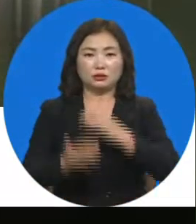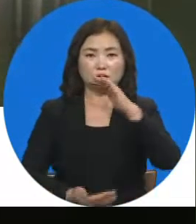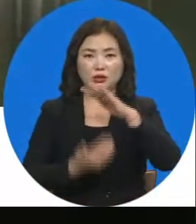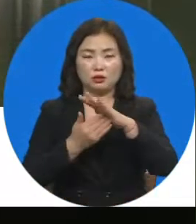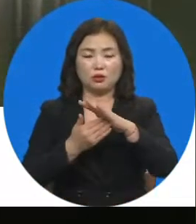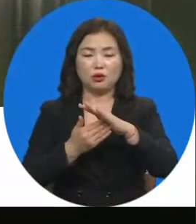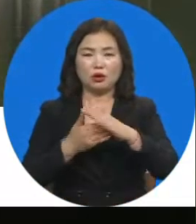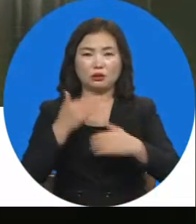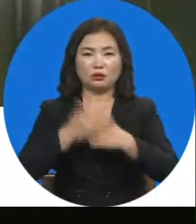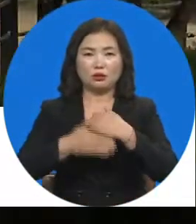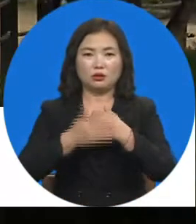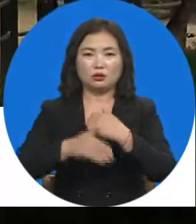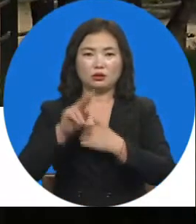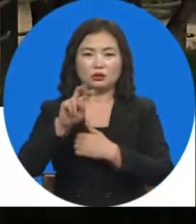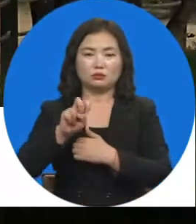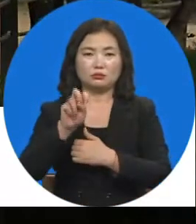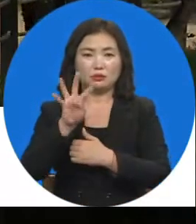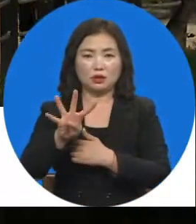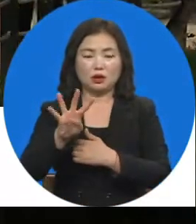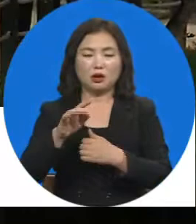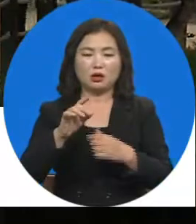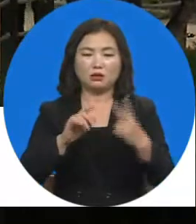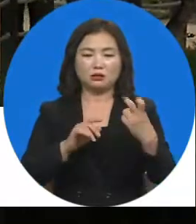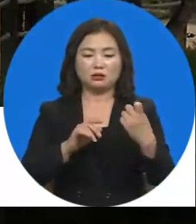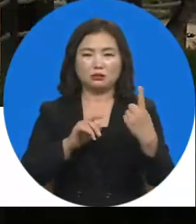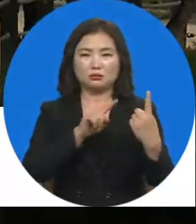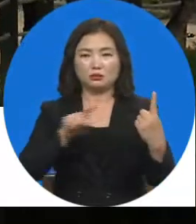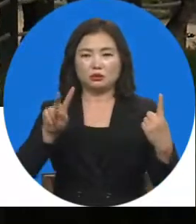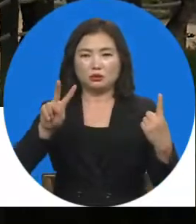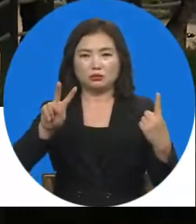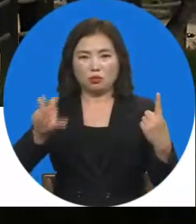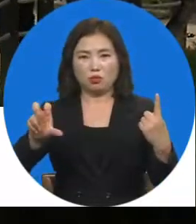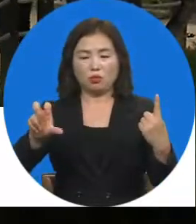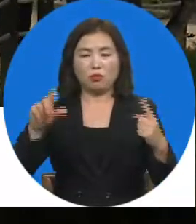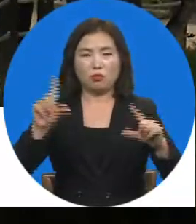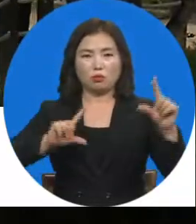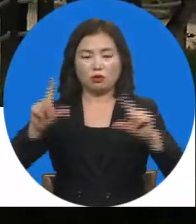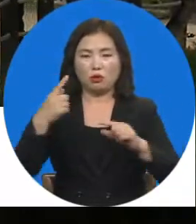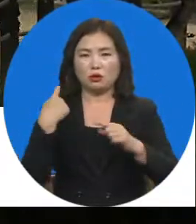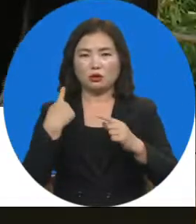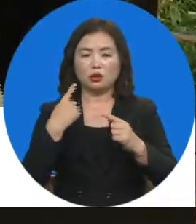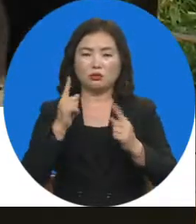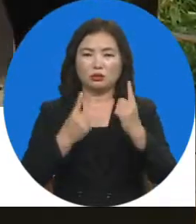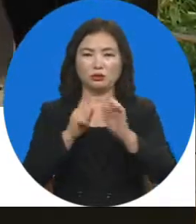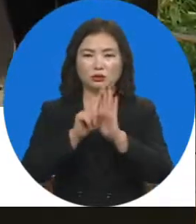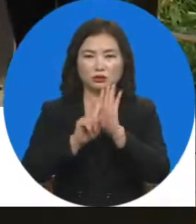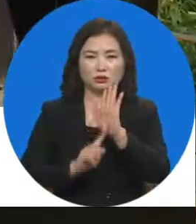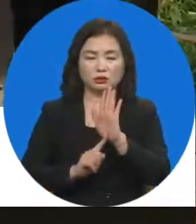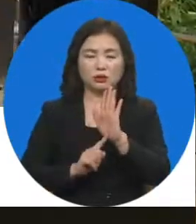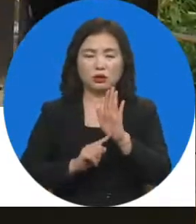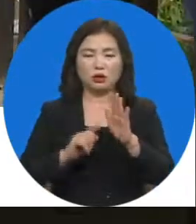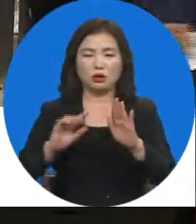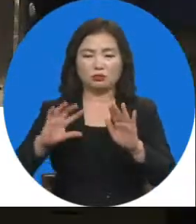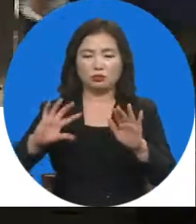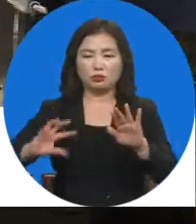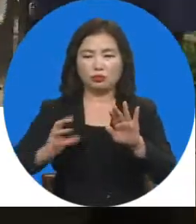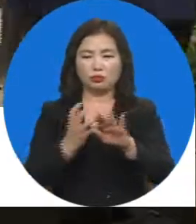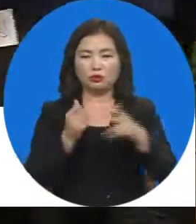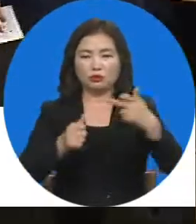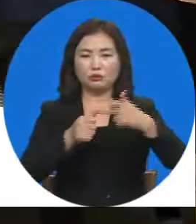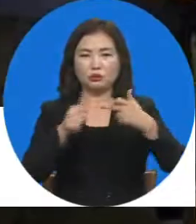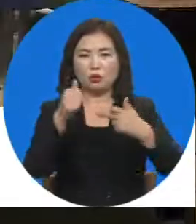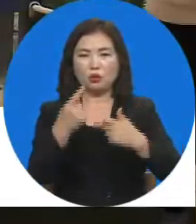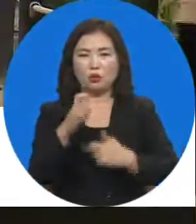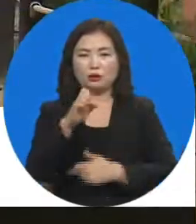최고 기온도 대구 24도 등 21도에서 25도의 분포로 어제보다 낮겠습니다. 북상하는 제17호